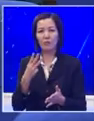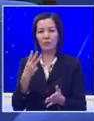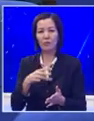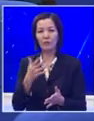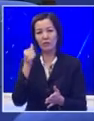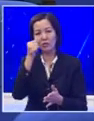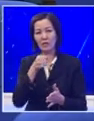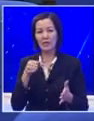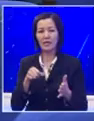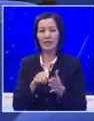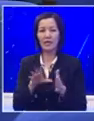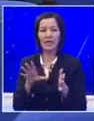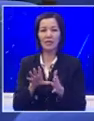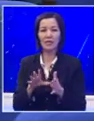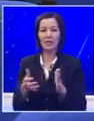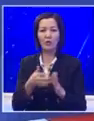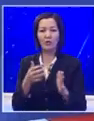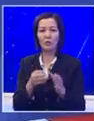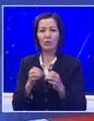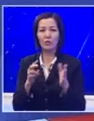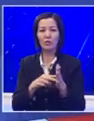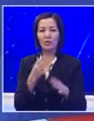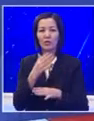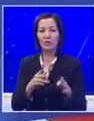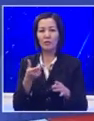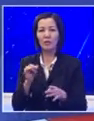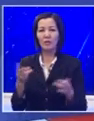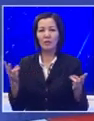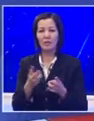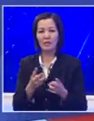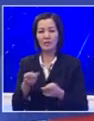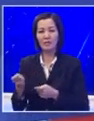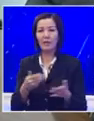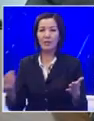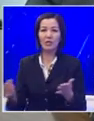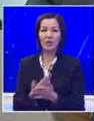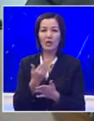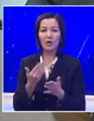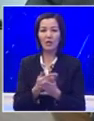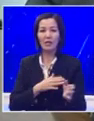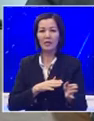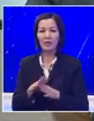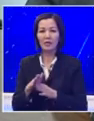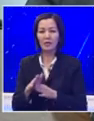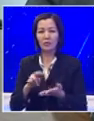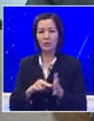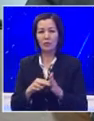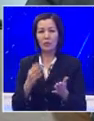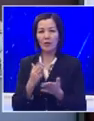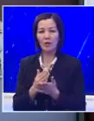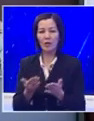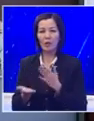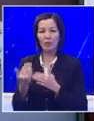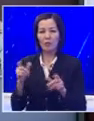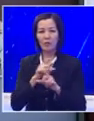қуаты қажеттілігі 17,5 гигаватта жетуі тиіс. Билік жаңа қуат көздерін іске қосуды межелеп отыр. Әрі